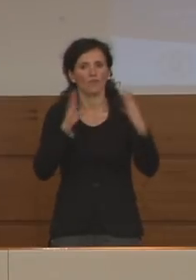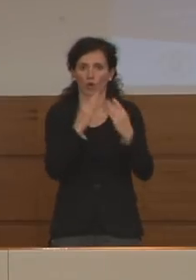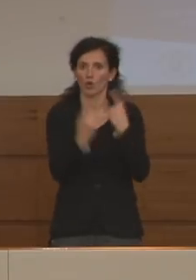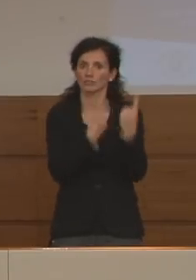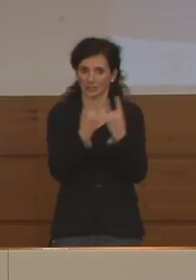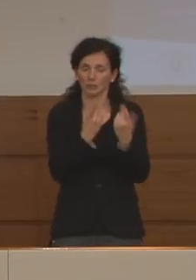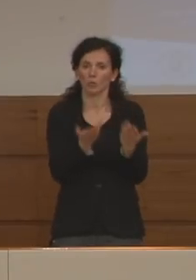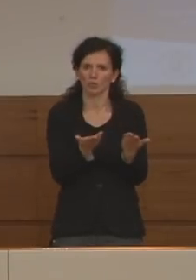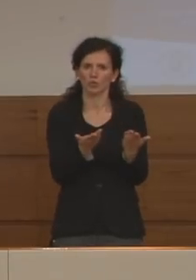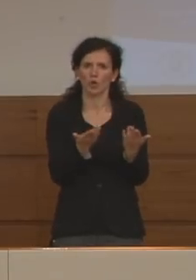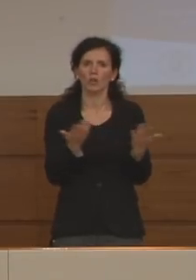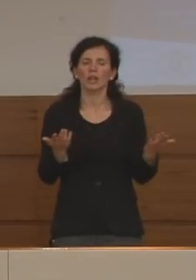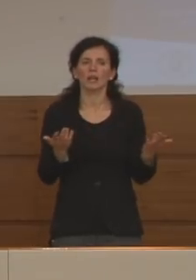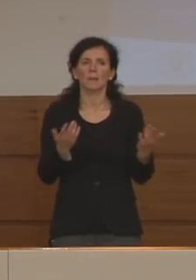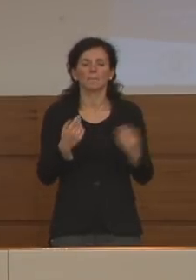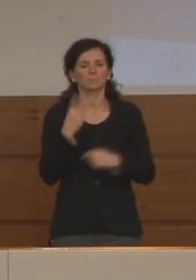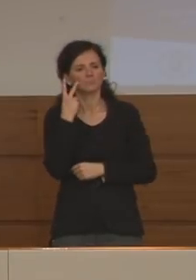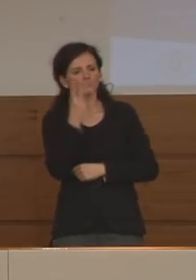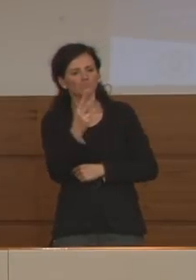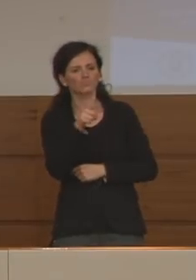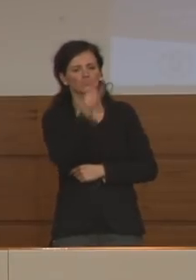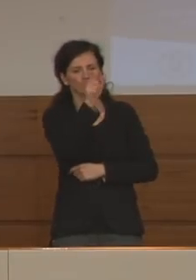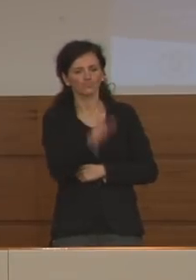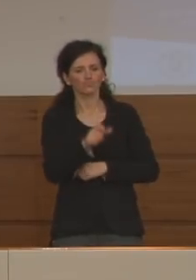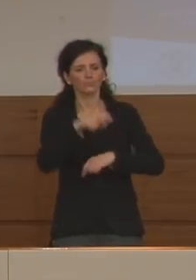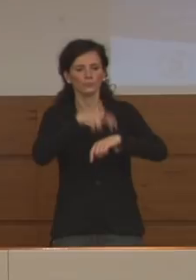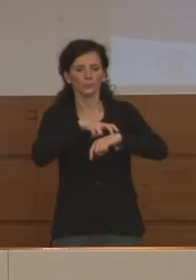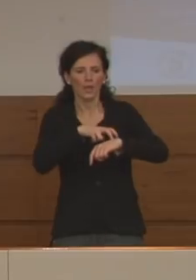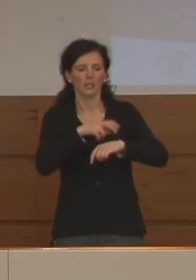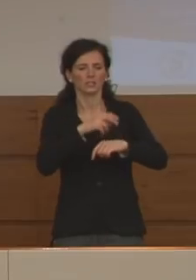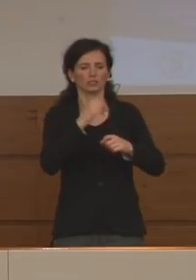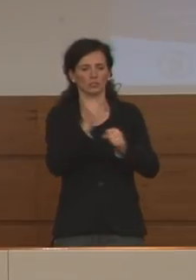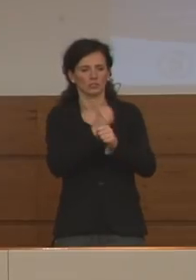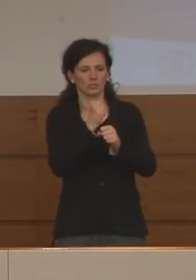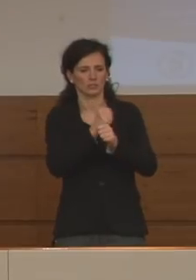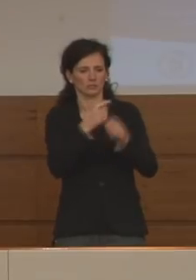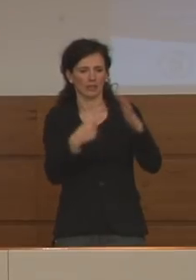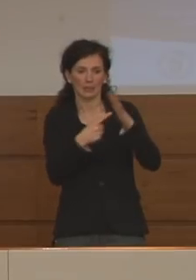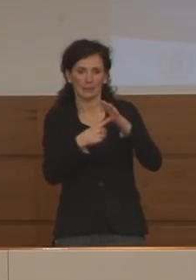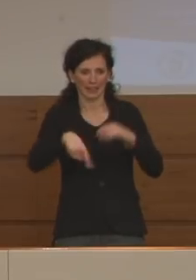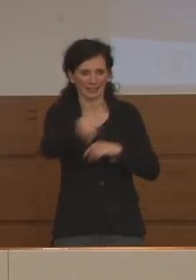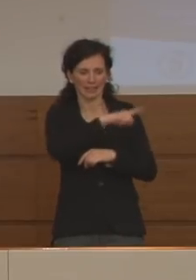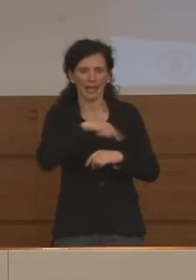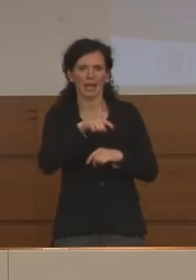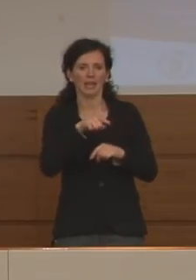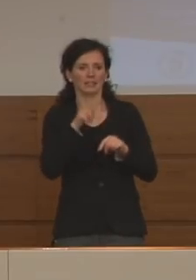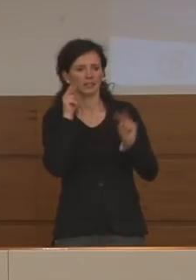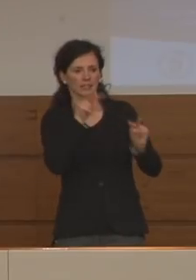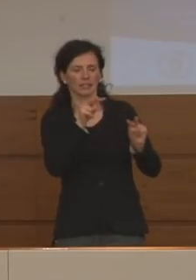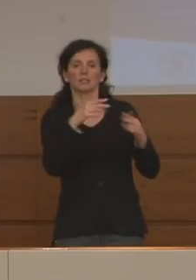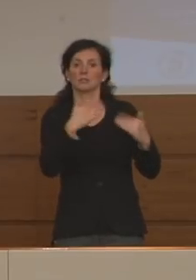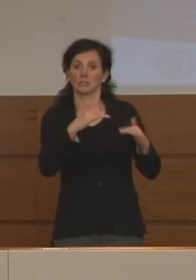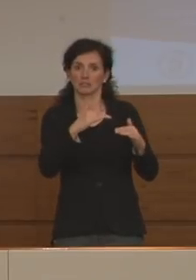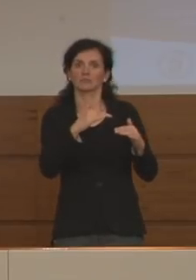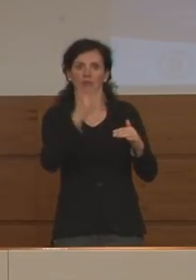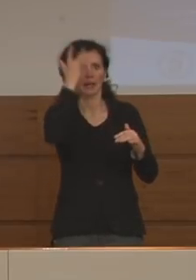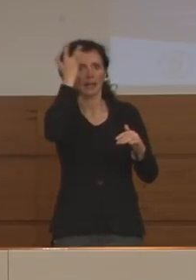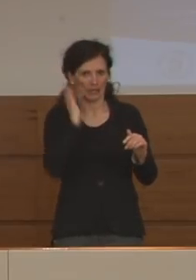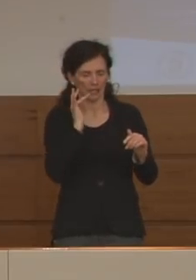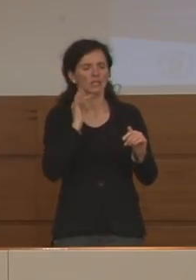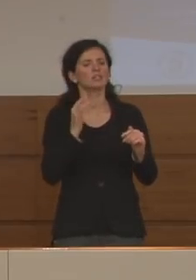importante vedere gli operatori sanitari e gli ospedali come un punto cruciale di controllo della trasmissione